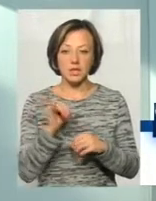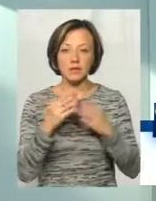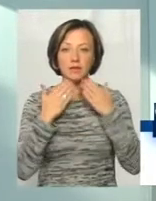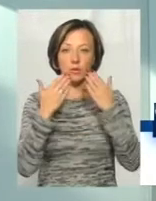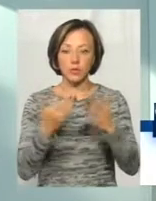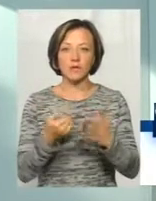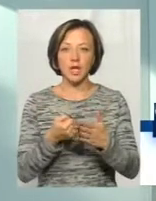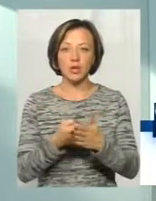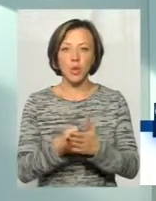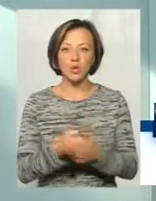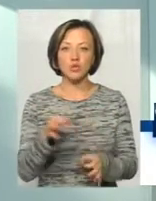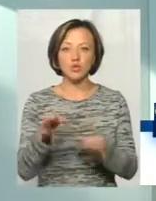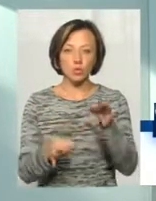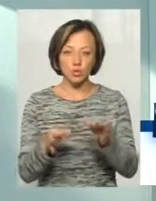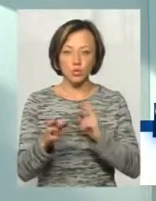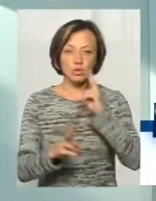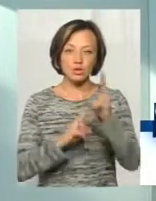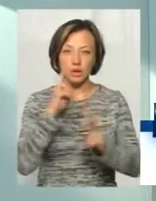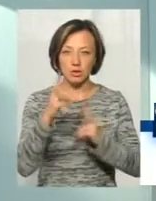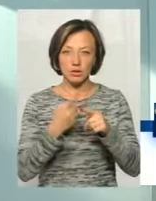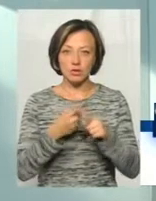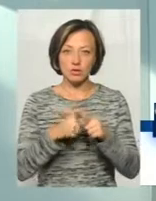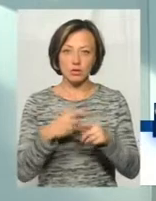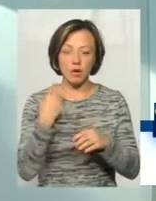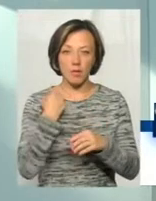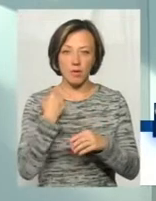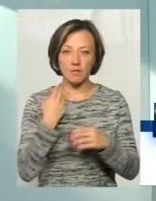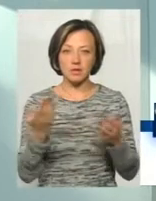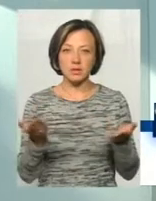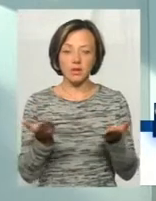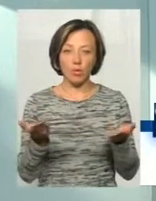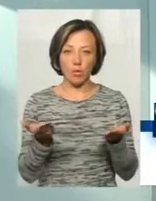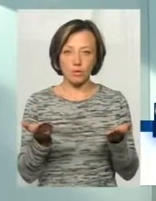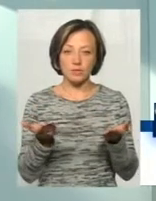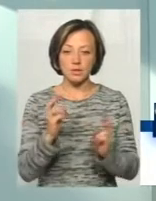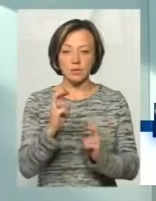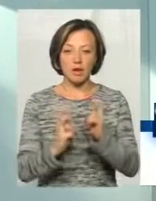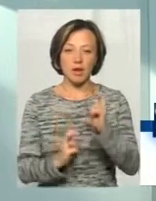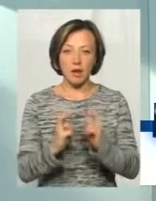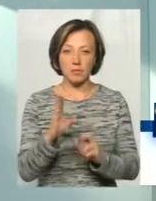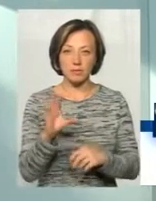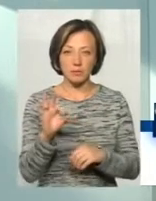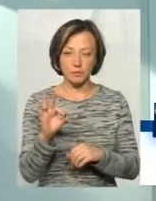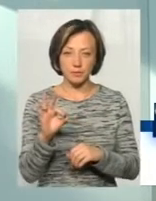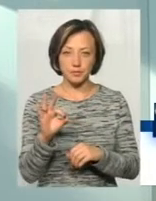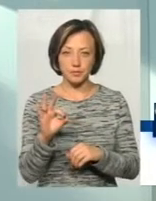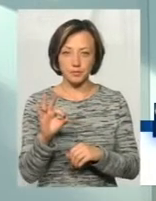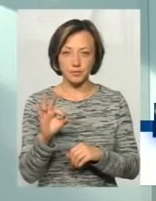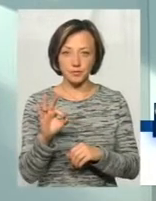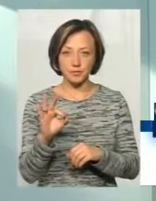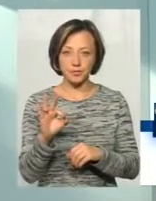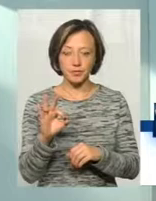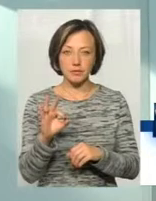до суду і оскаржує от цю заборгованість, яку підприємство, скажімо так,